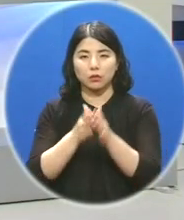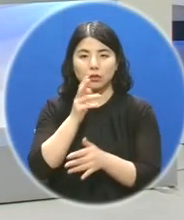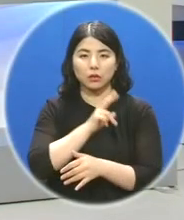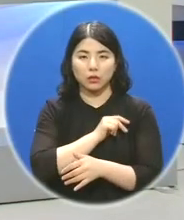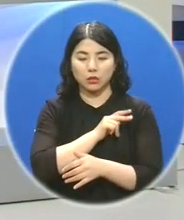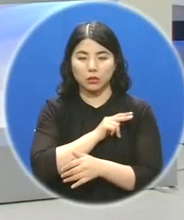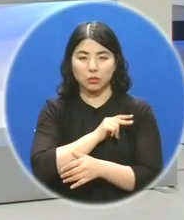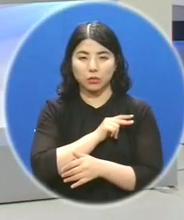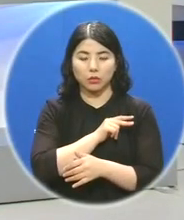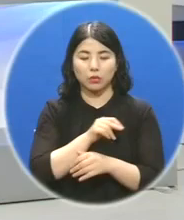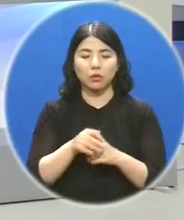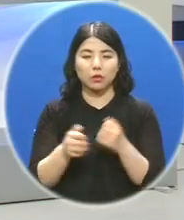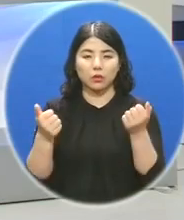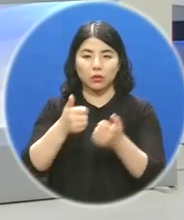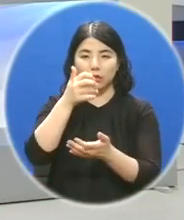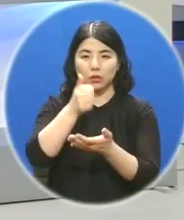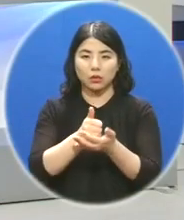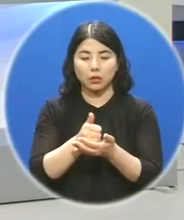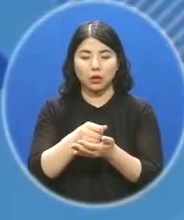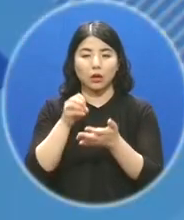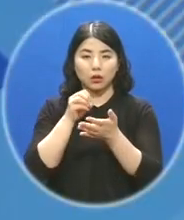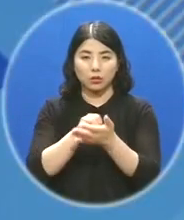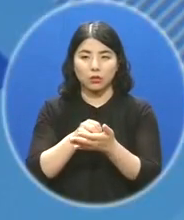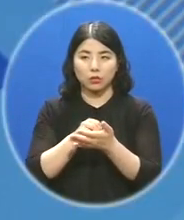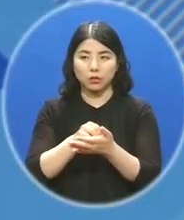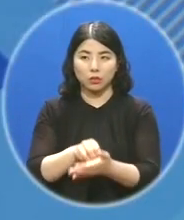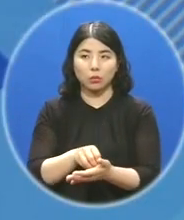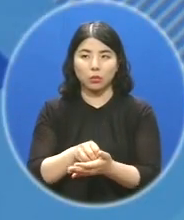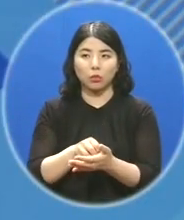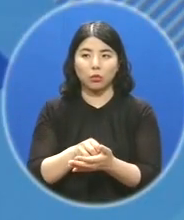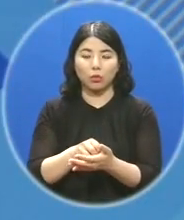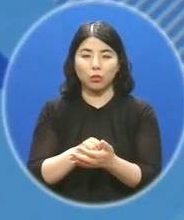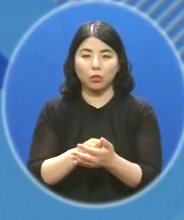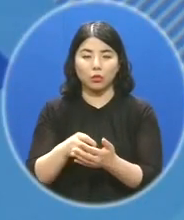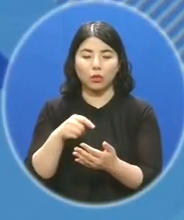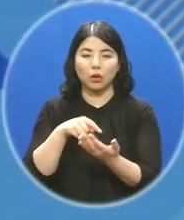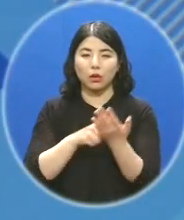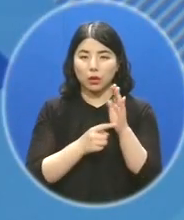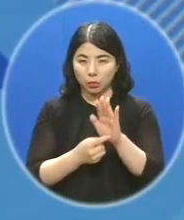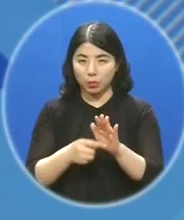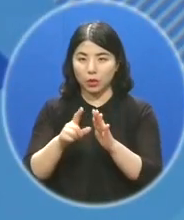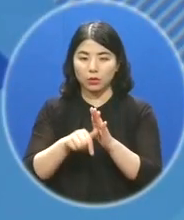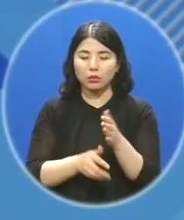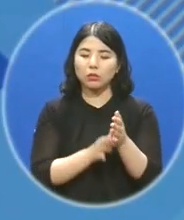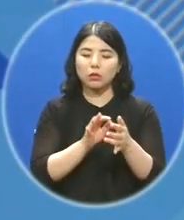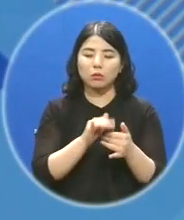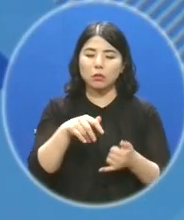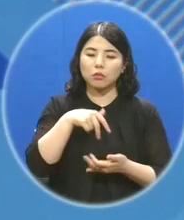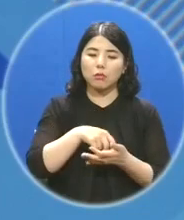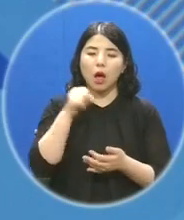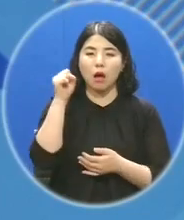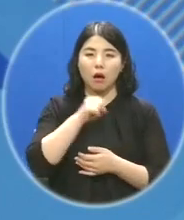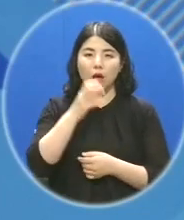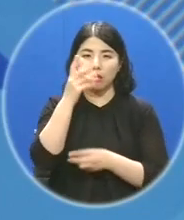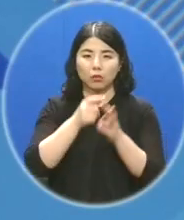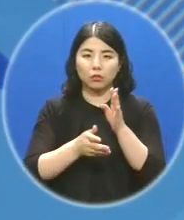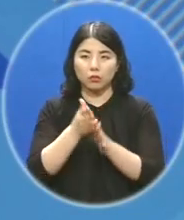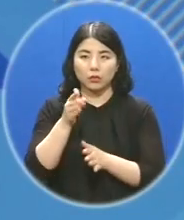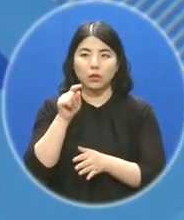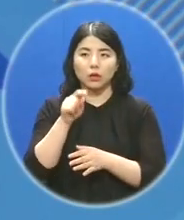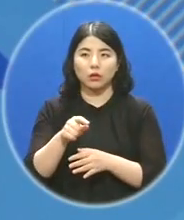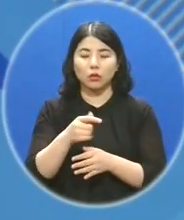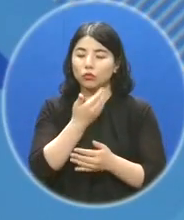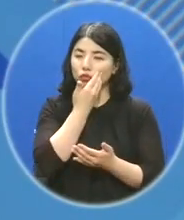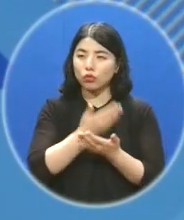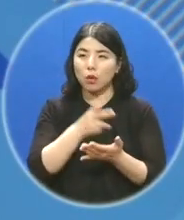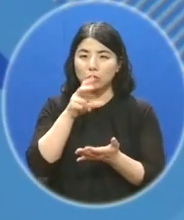의회의 의장 선거에 이제 등록을 해서 나오신 분께서 정견 발표를 할 때 시민들은 아 청주시에 저런 그 중요한